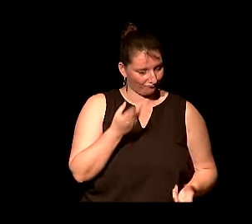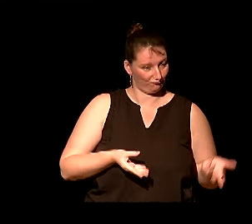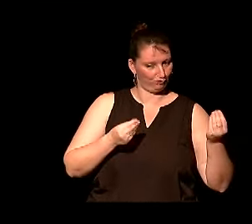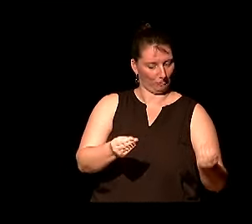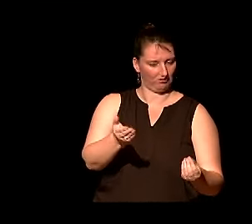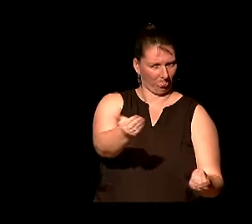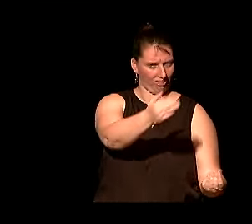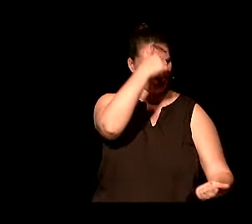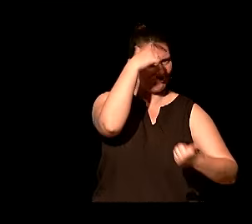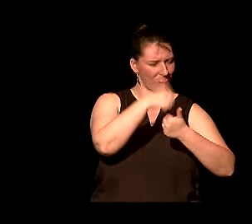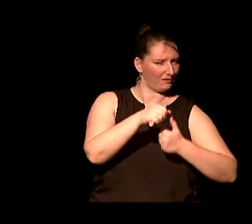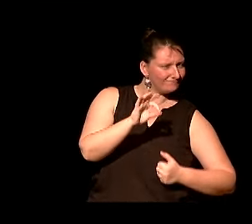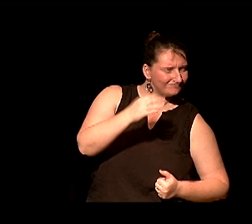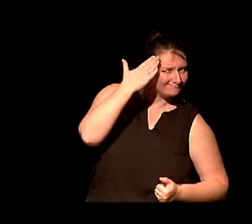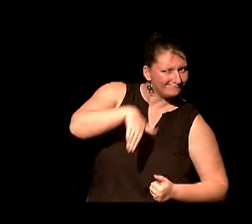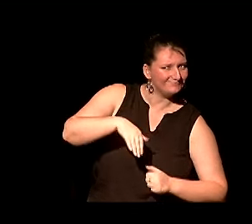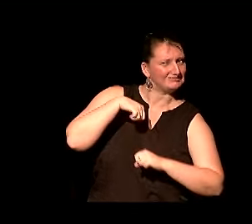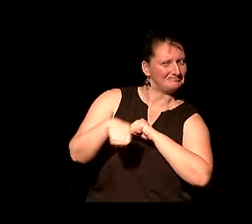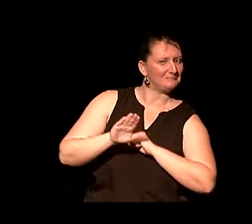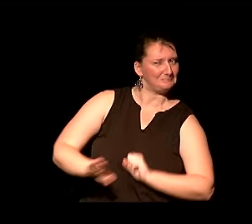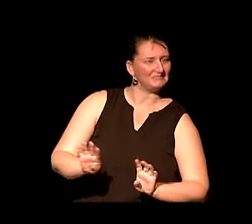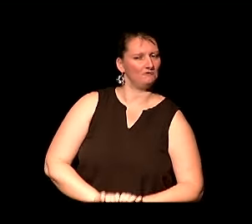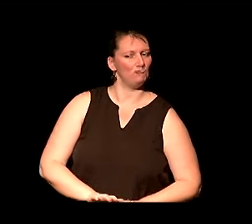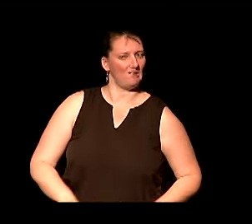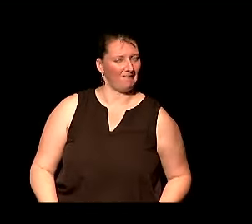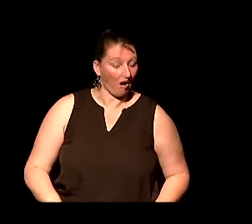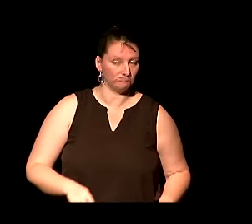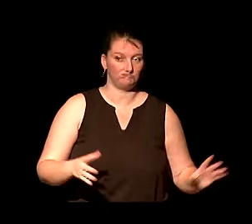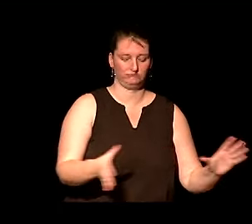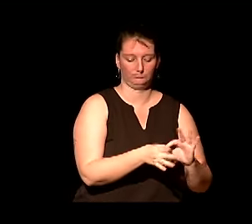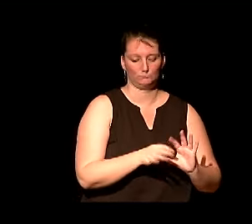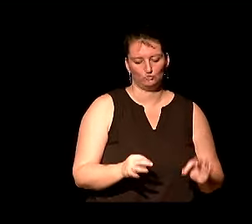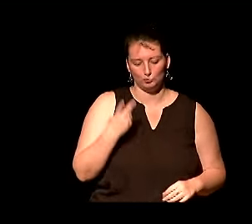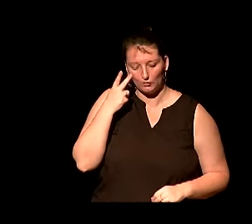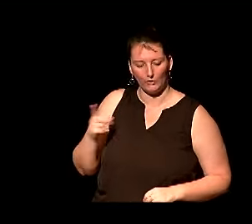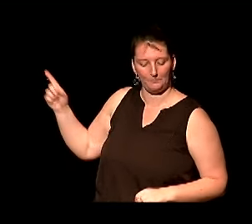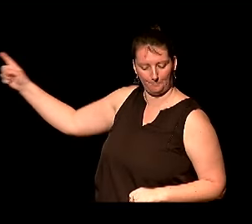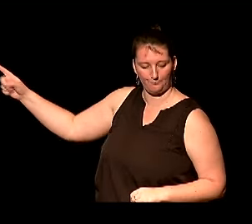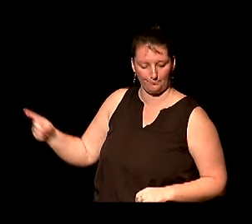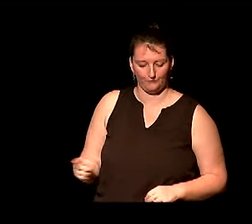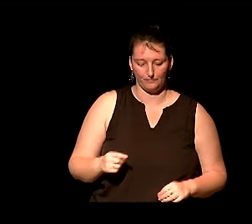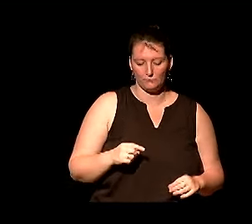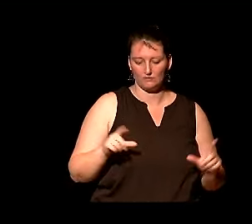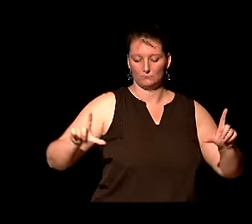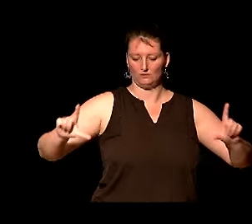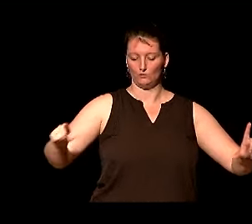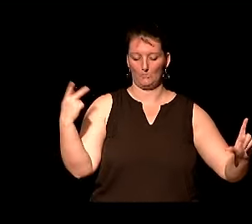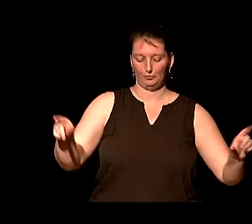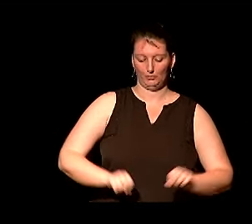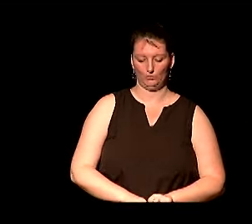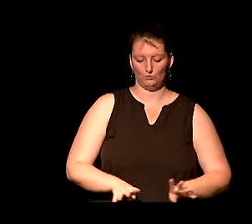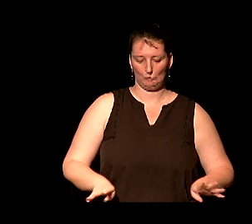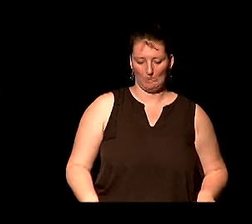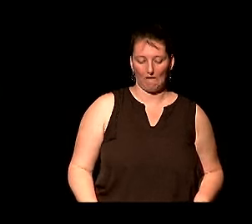dans un magazine public. Alors je l'ai rapproché ici d'une toile qui est conservée au musée d'Orsay,